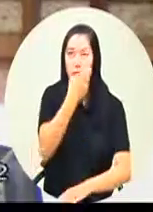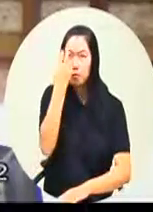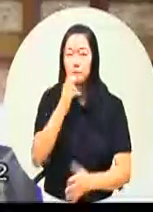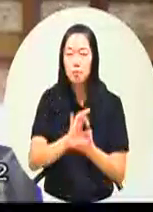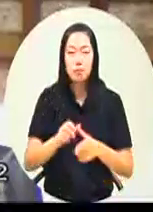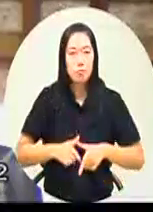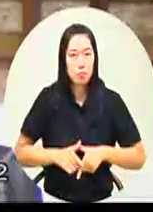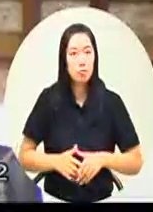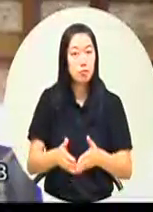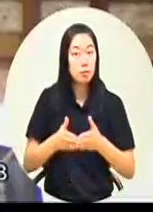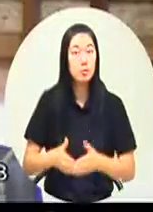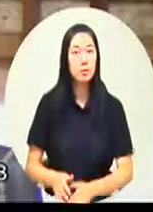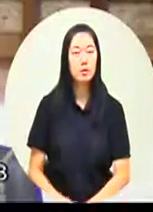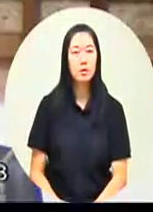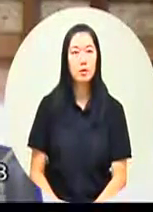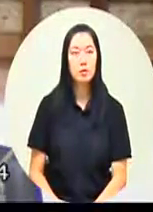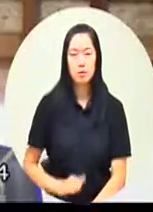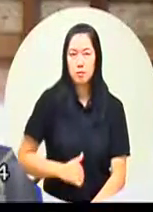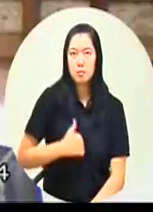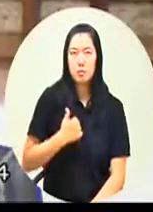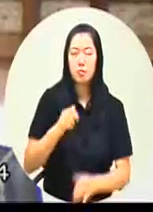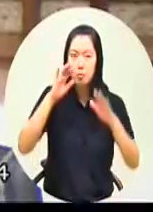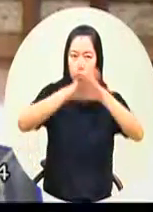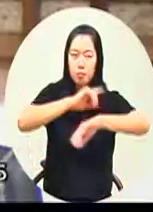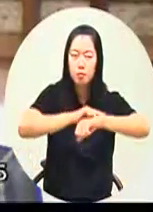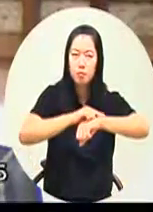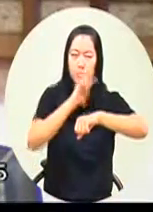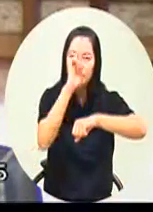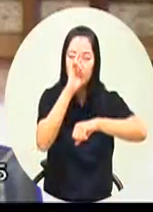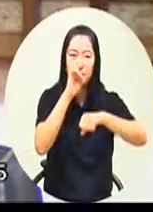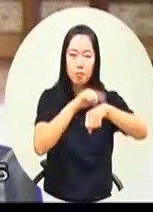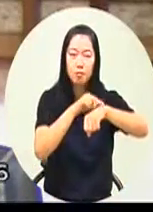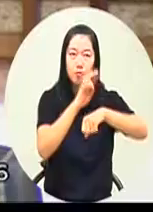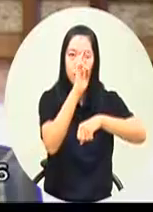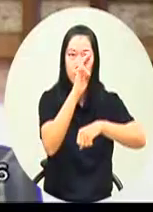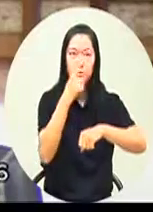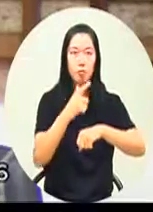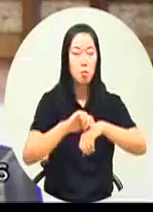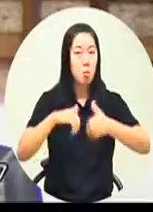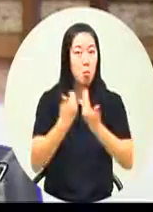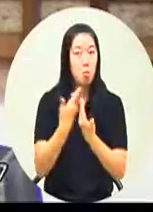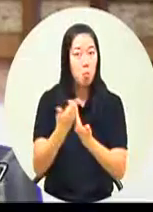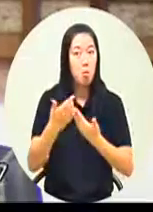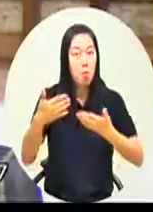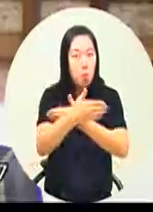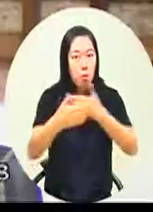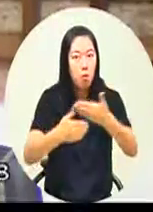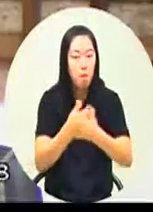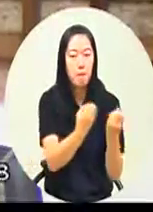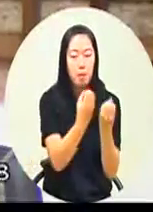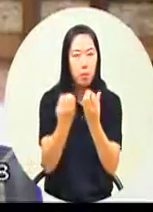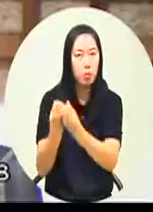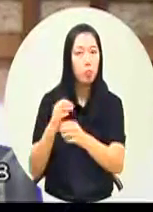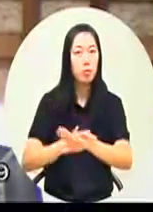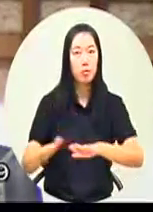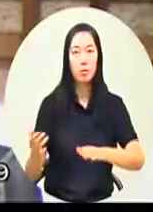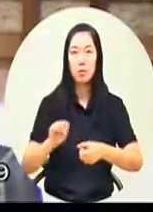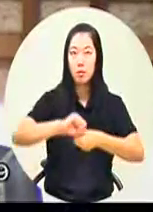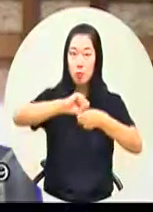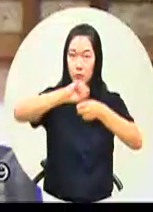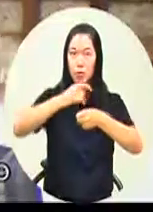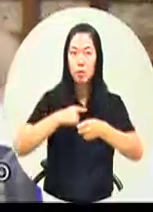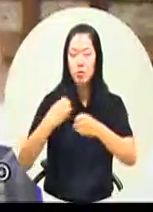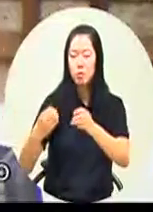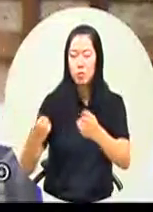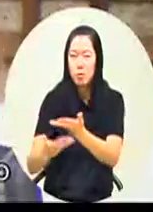因为有的时候真的十二点那时候反而交通事故哈反而会增加上来哈，我们协调起来都很困